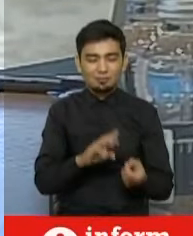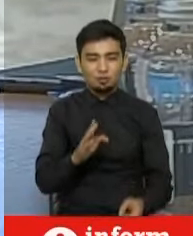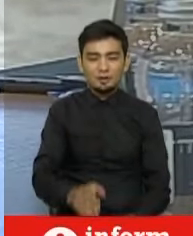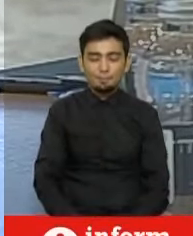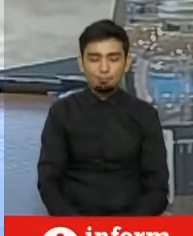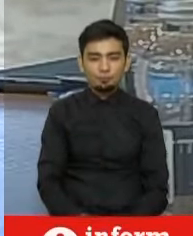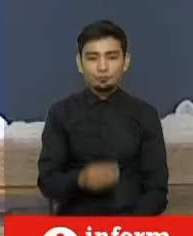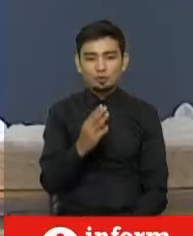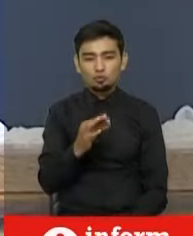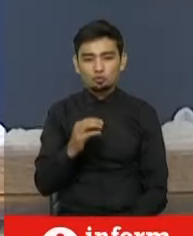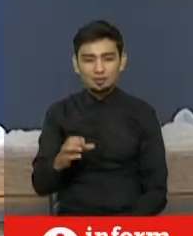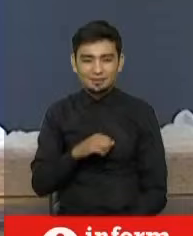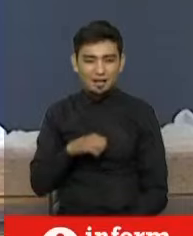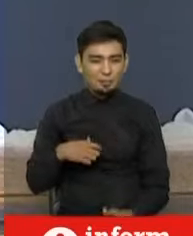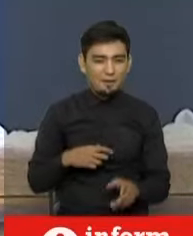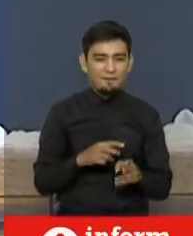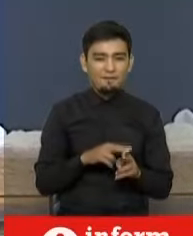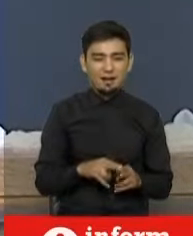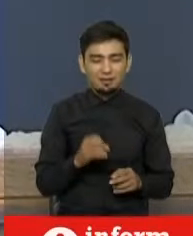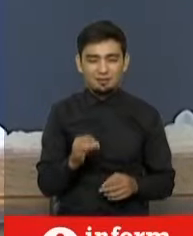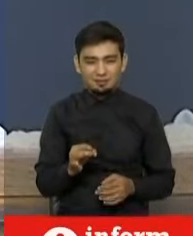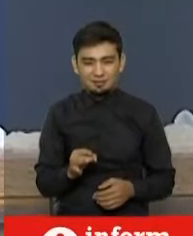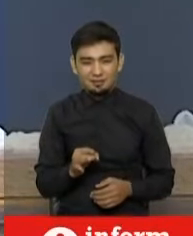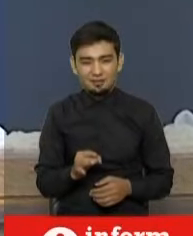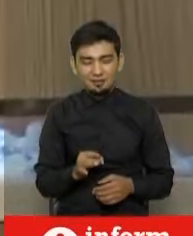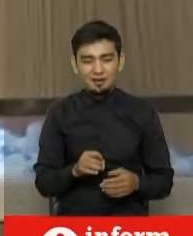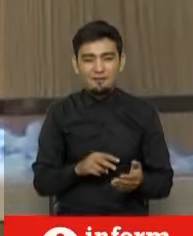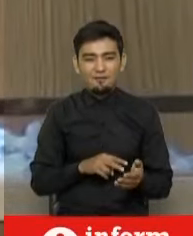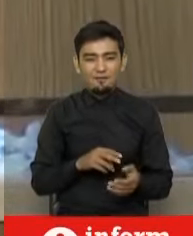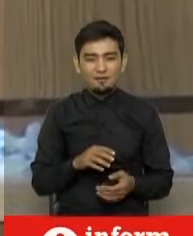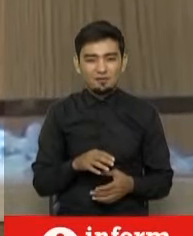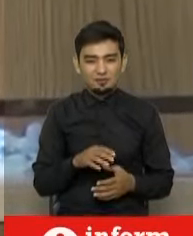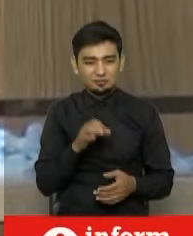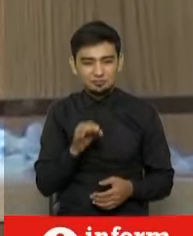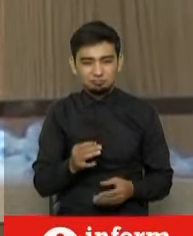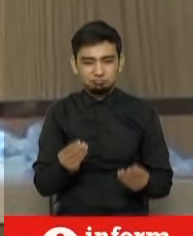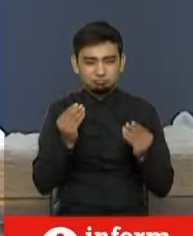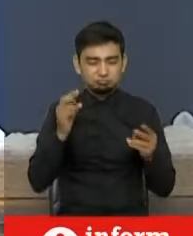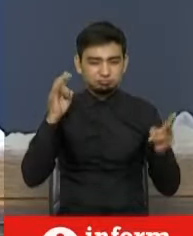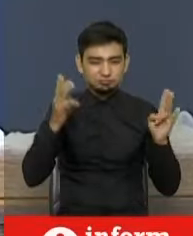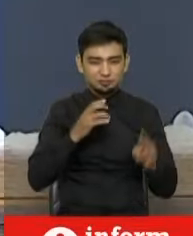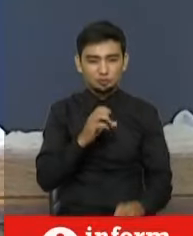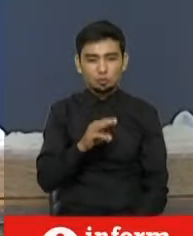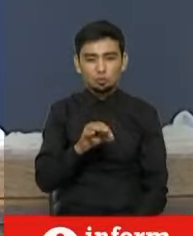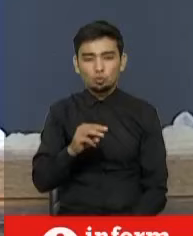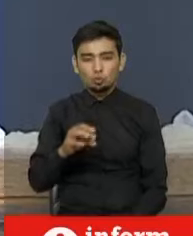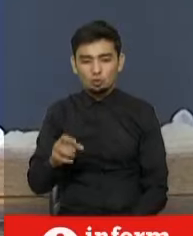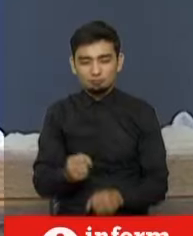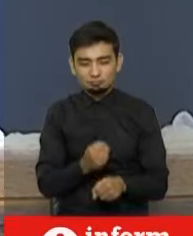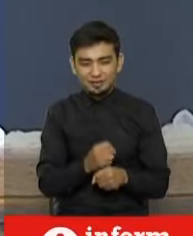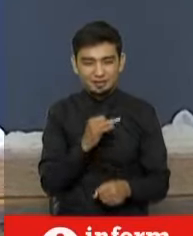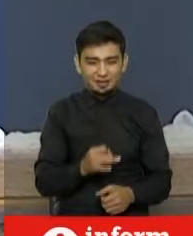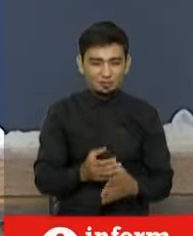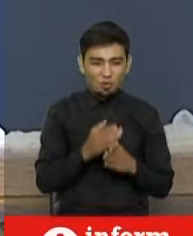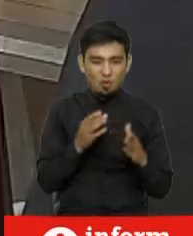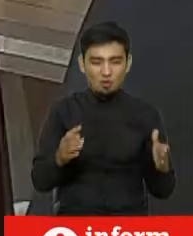в одну из самых влиятельных и авторитетных международных структур. Благодаря уникальности и огромному